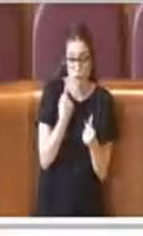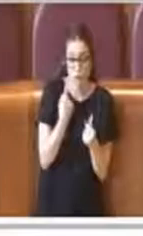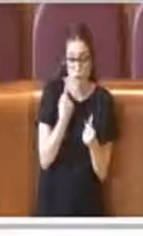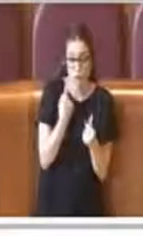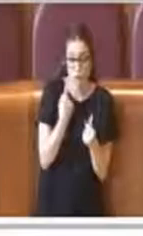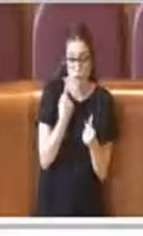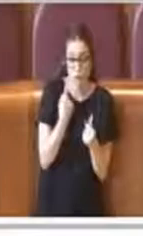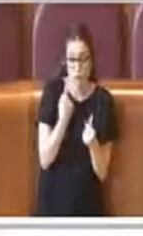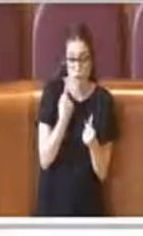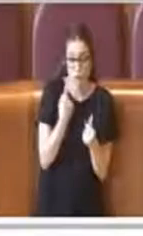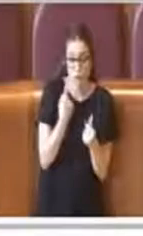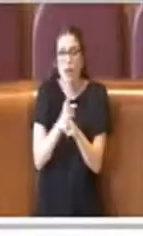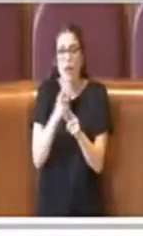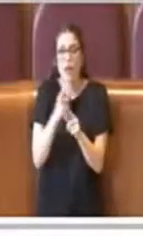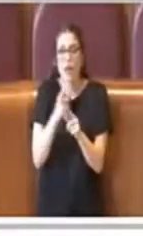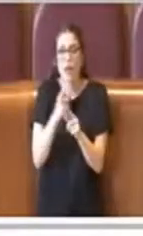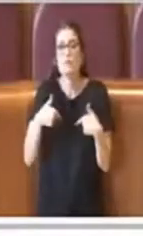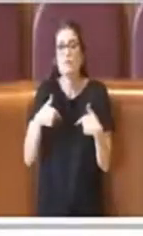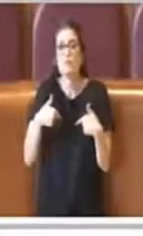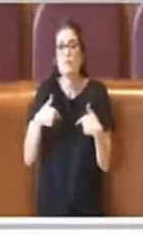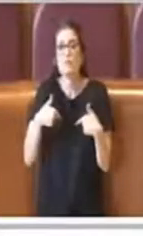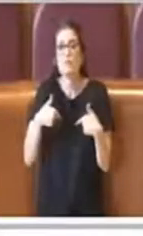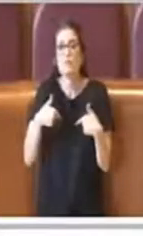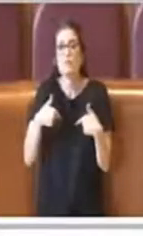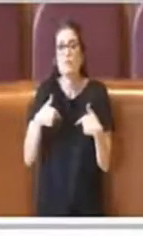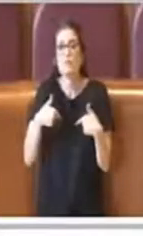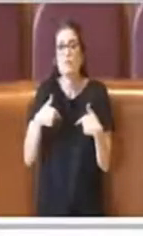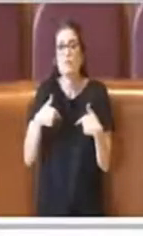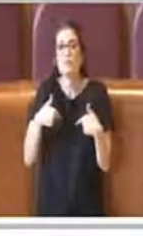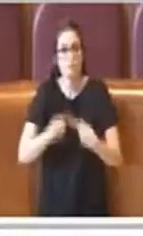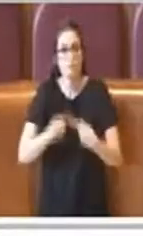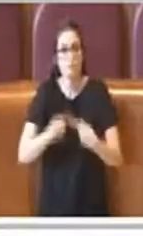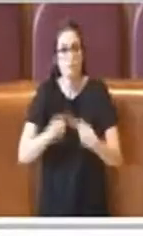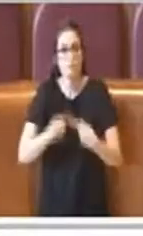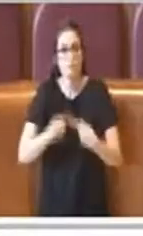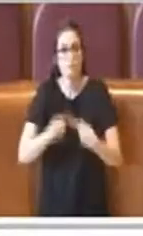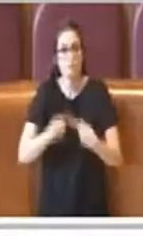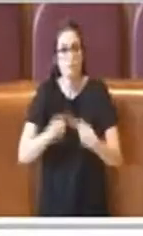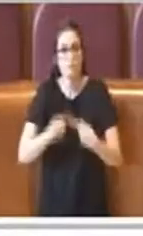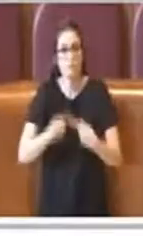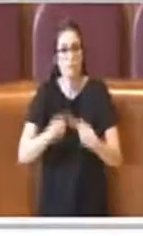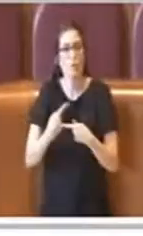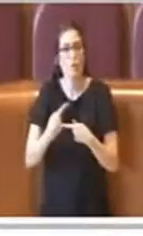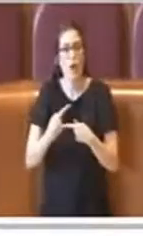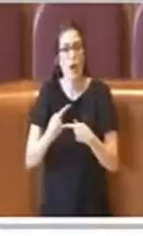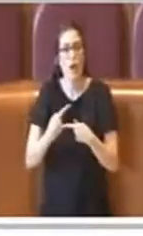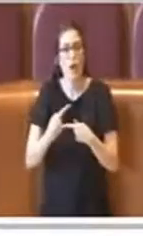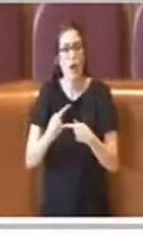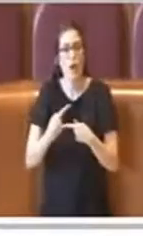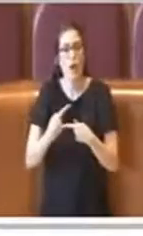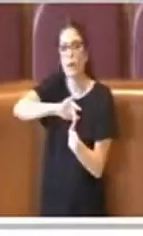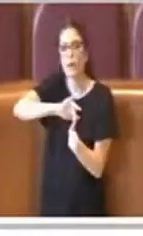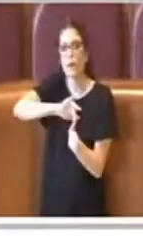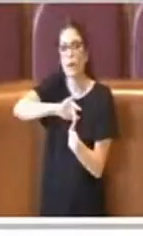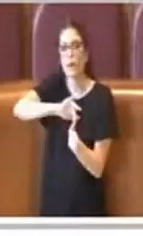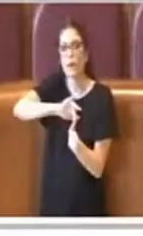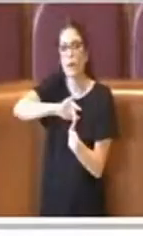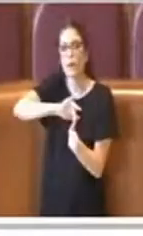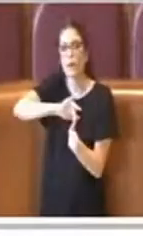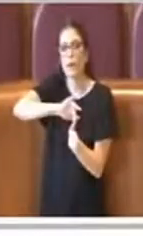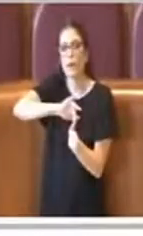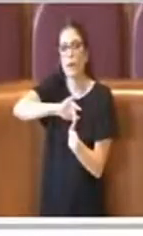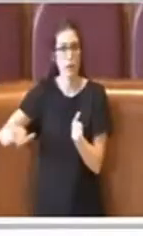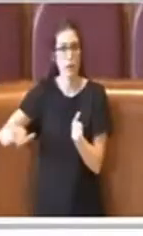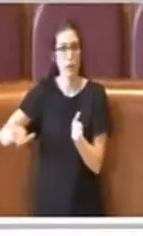messa in condizioni di continuare a prescindere dalla politica. E il fatto che nella